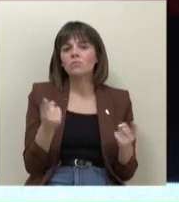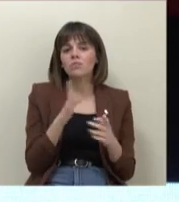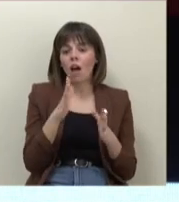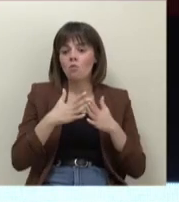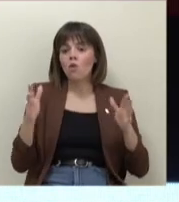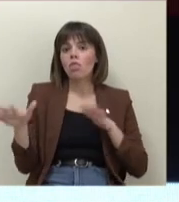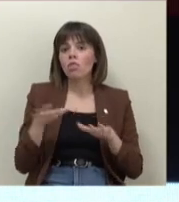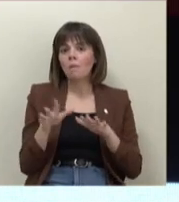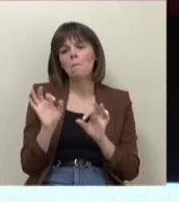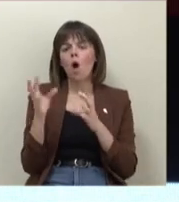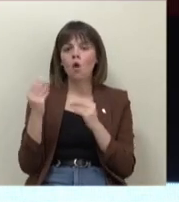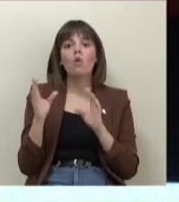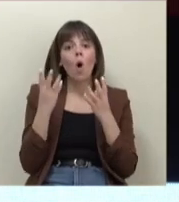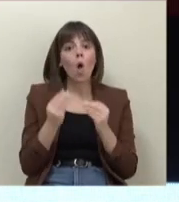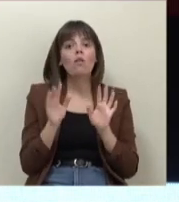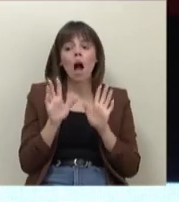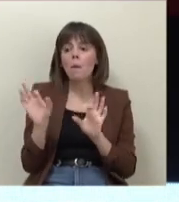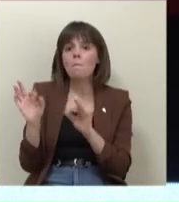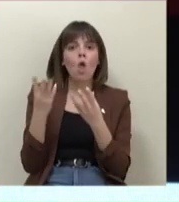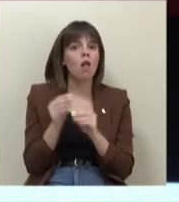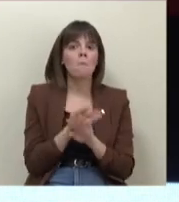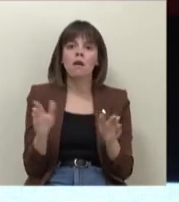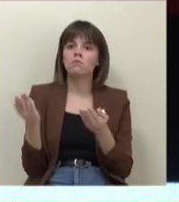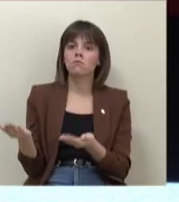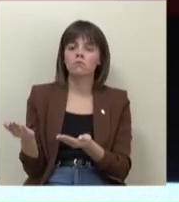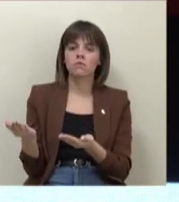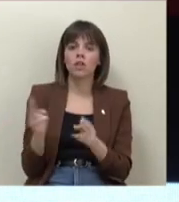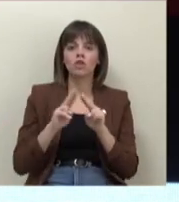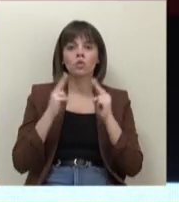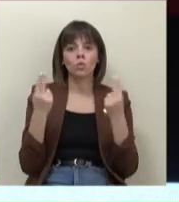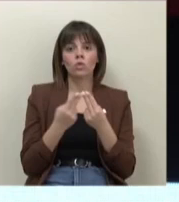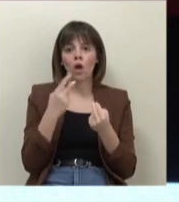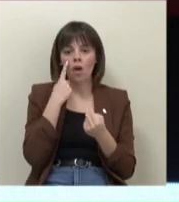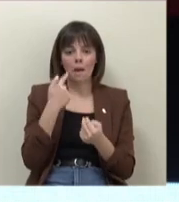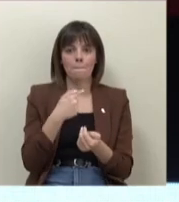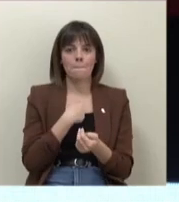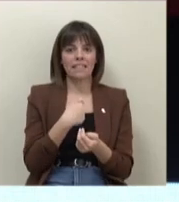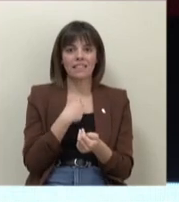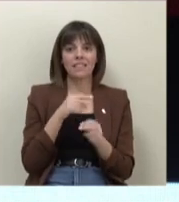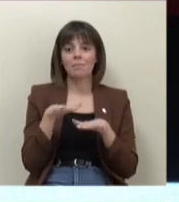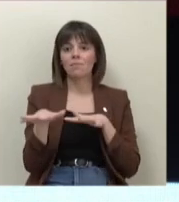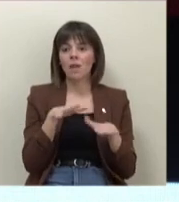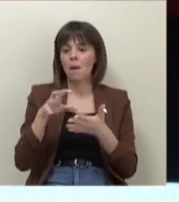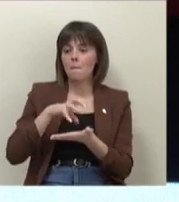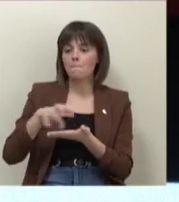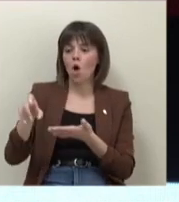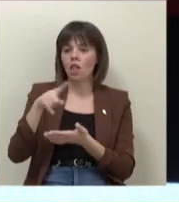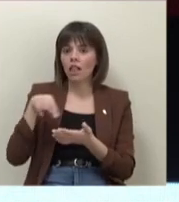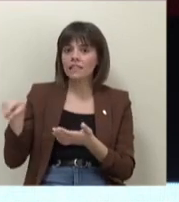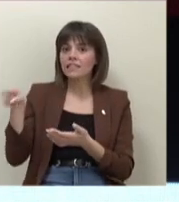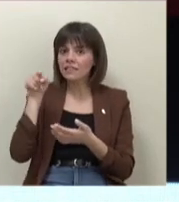bir depremde o kadar da olur. Olur ama bu kadar olmaz. Dünyaya bizim deprem